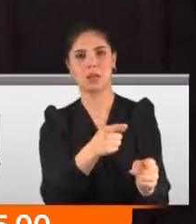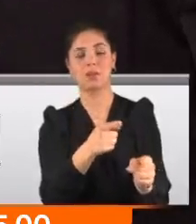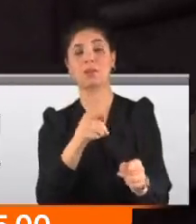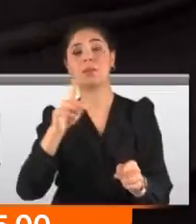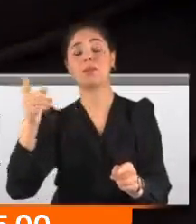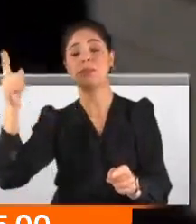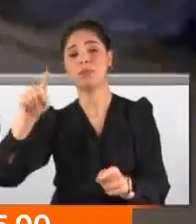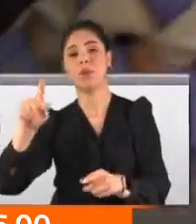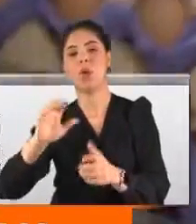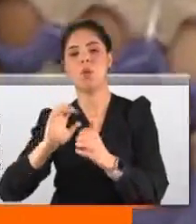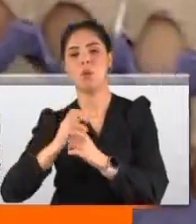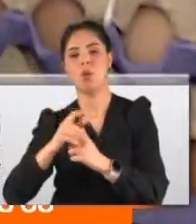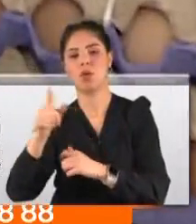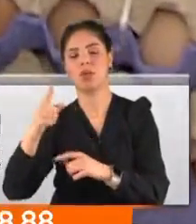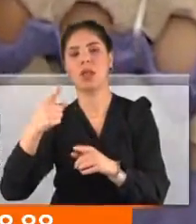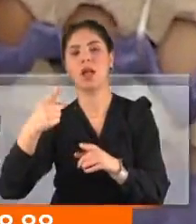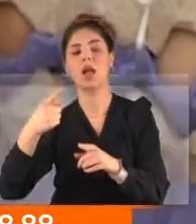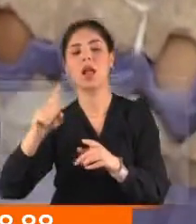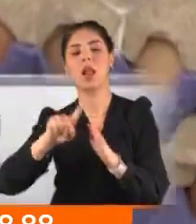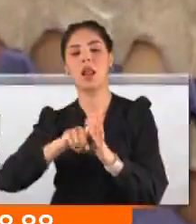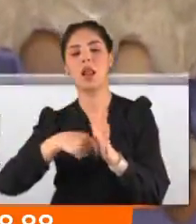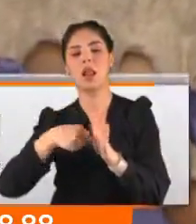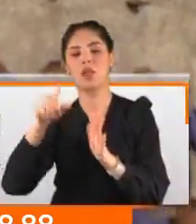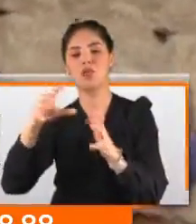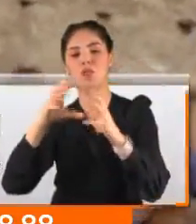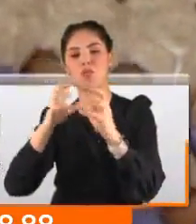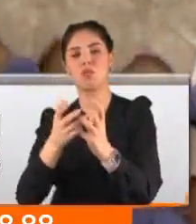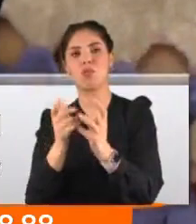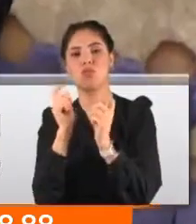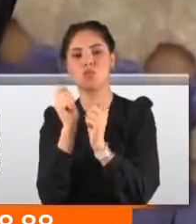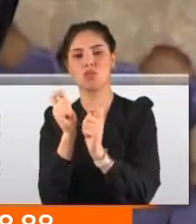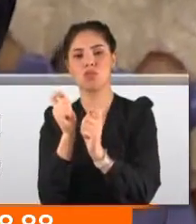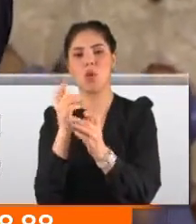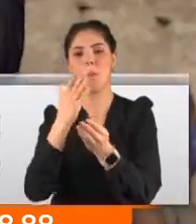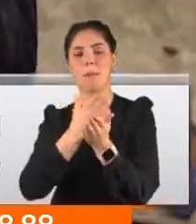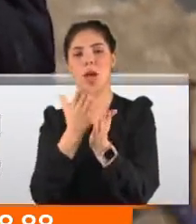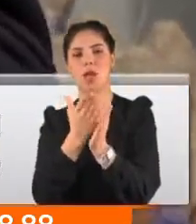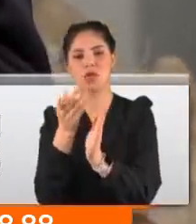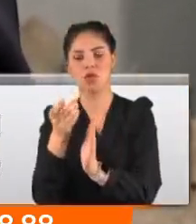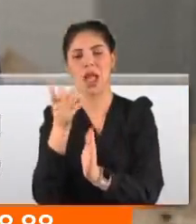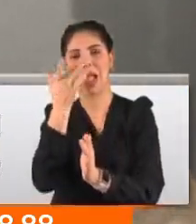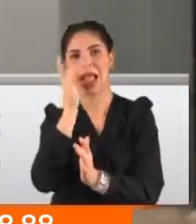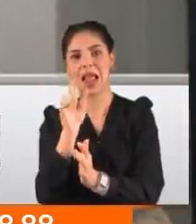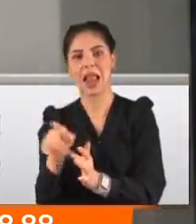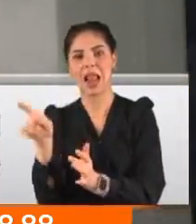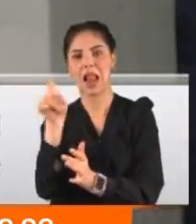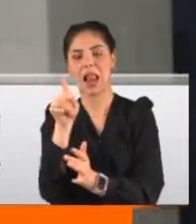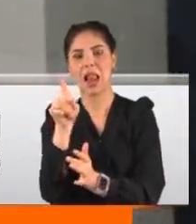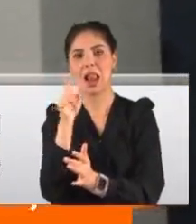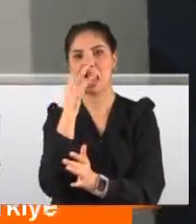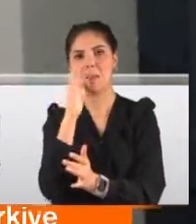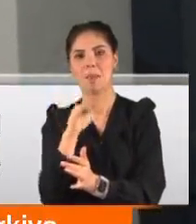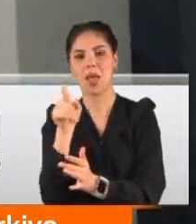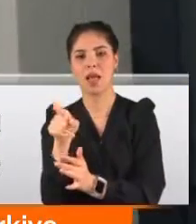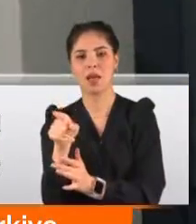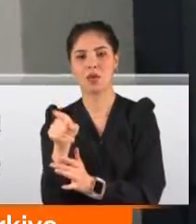de portakal reçeli var. Bütün olarak yapılamayacağı için parçalanmış durumda. Ama hileciler işte bunu bekliyor.